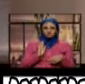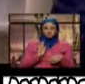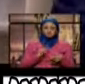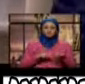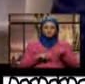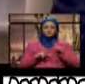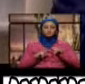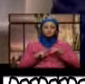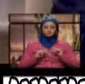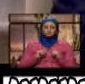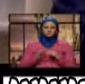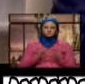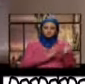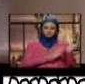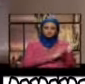على قبره.